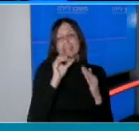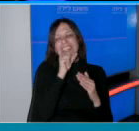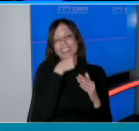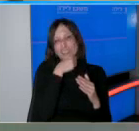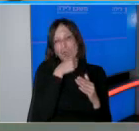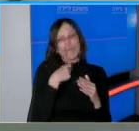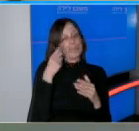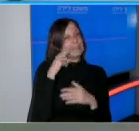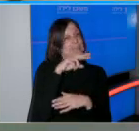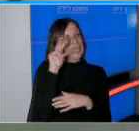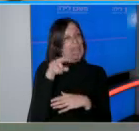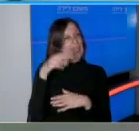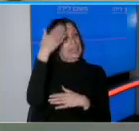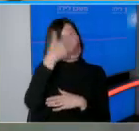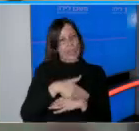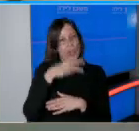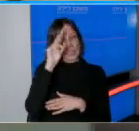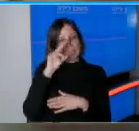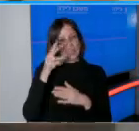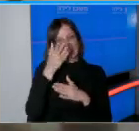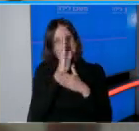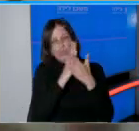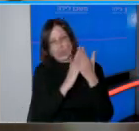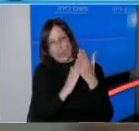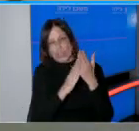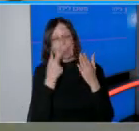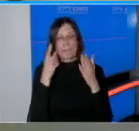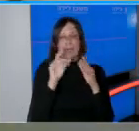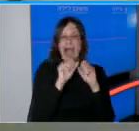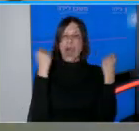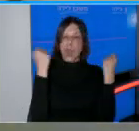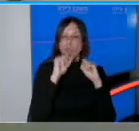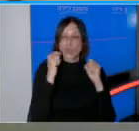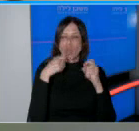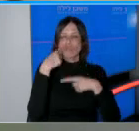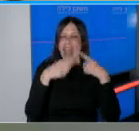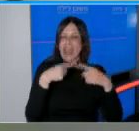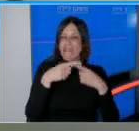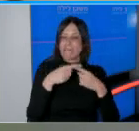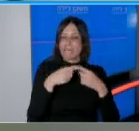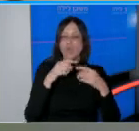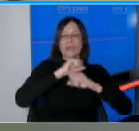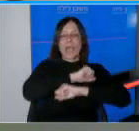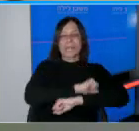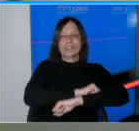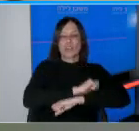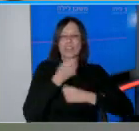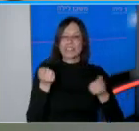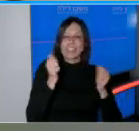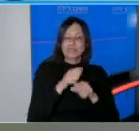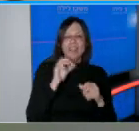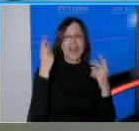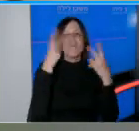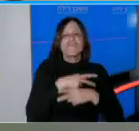ואני מסתכלת על הקירות הסדוקים, על החלונות שהחליפו, על המרפסות שסגרו, וכדי להבין את המצב שלו היום,